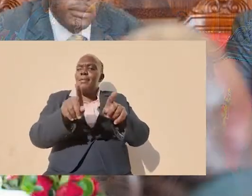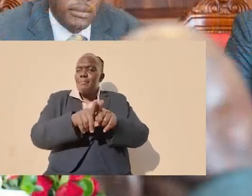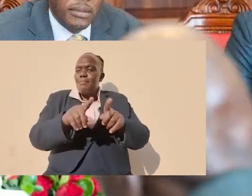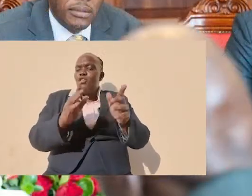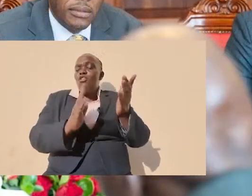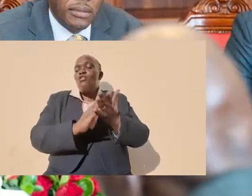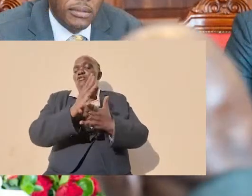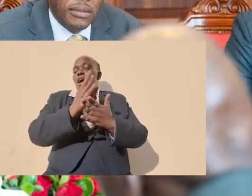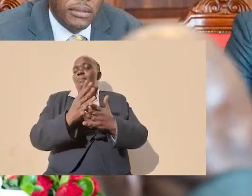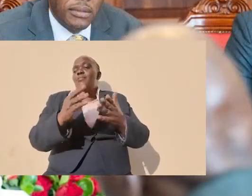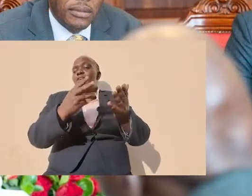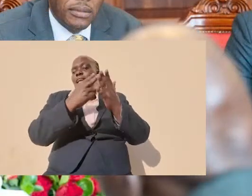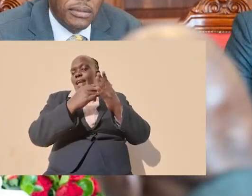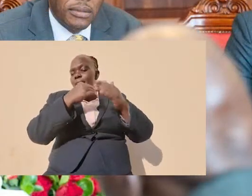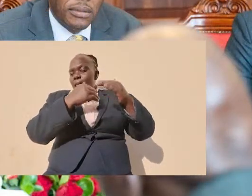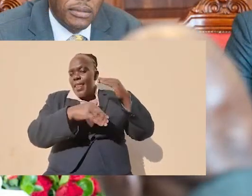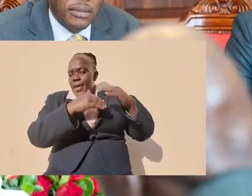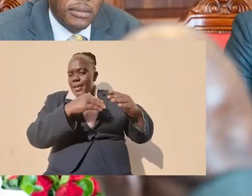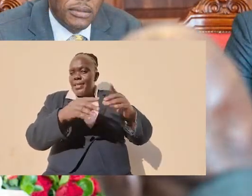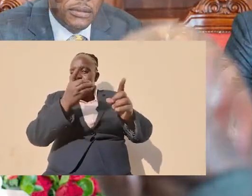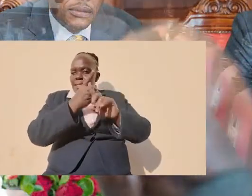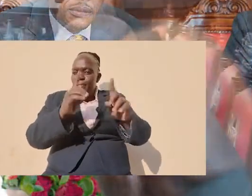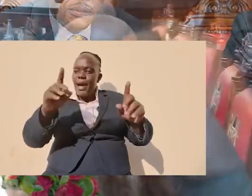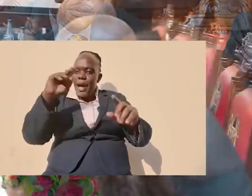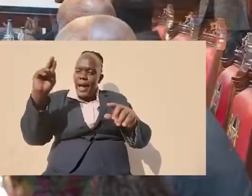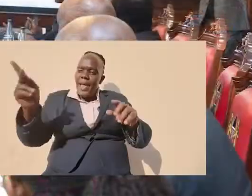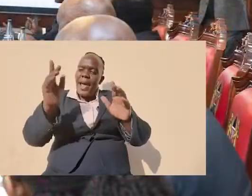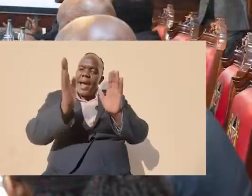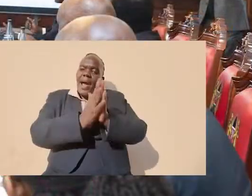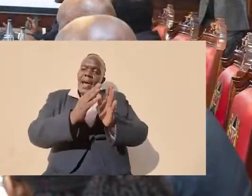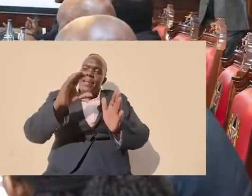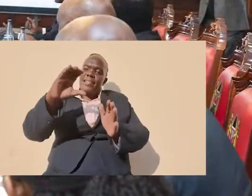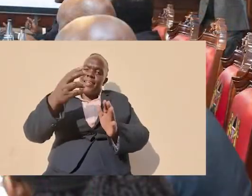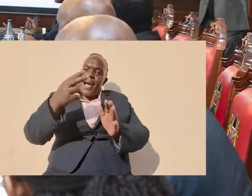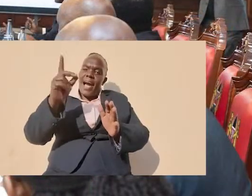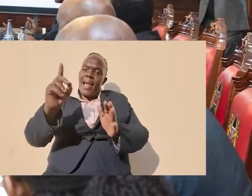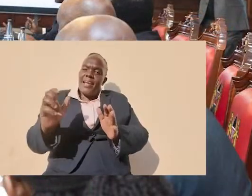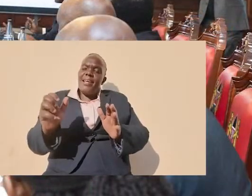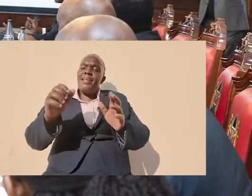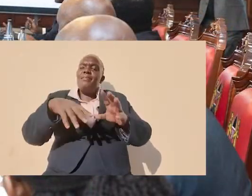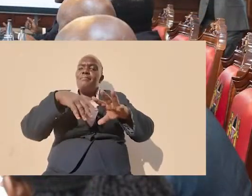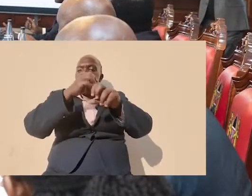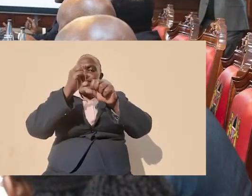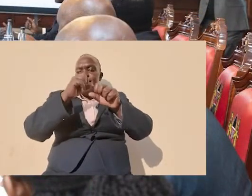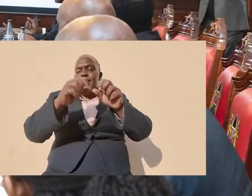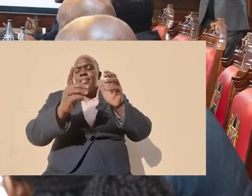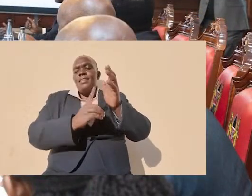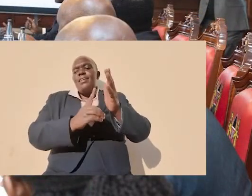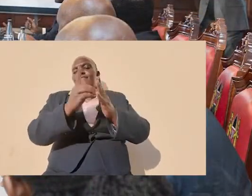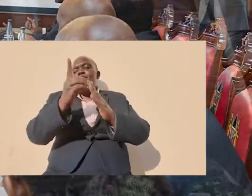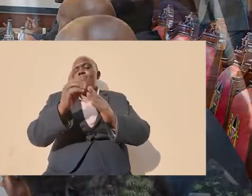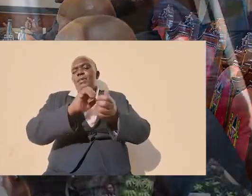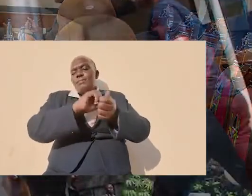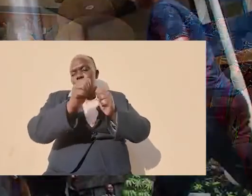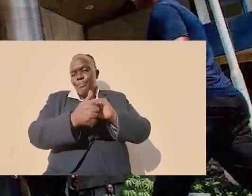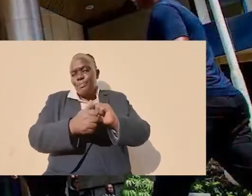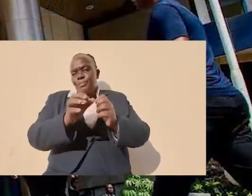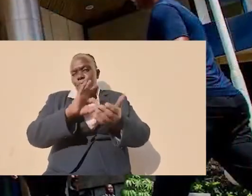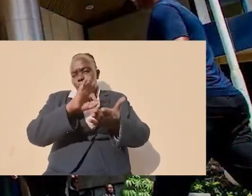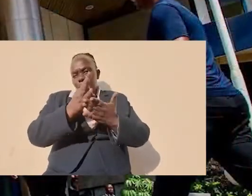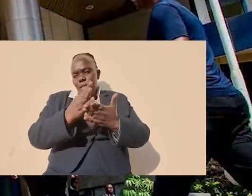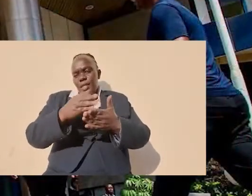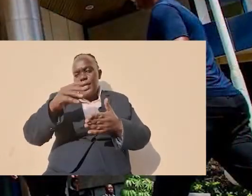kuongeza upatikanaji na uendelevu wa mfumo huo. Amepitia maendeleo ya utekelezaji wa huduma ya afya kwa wote,